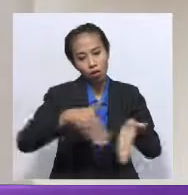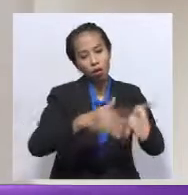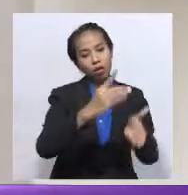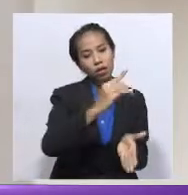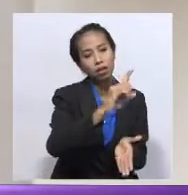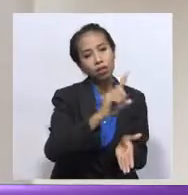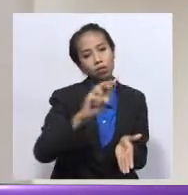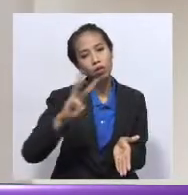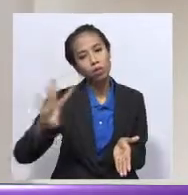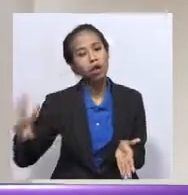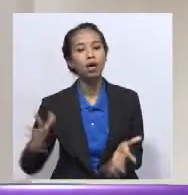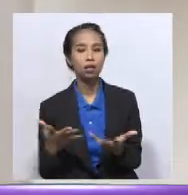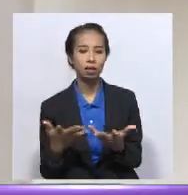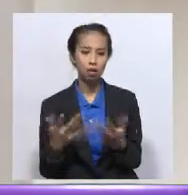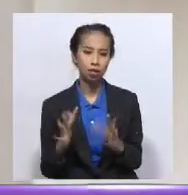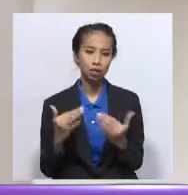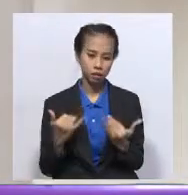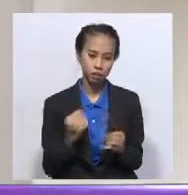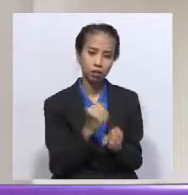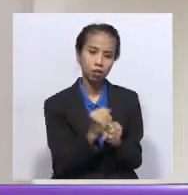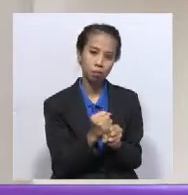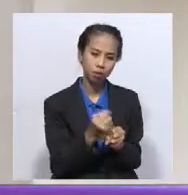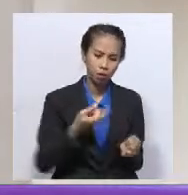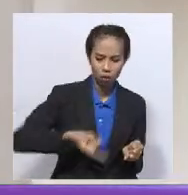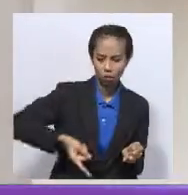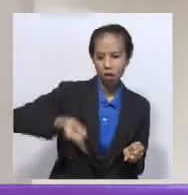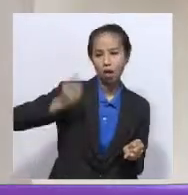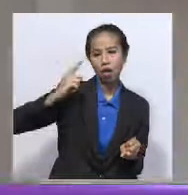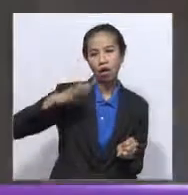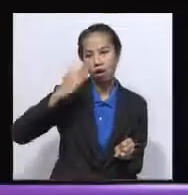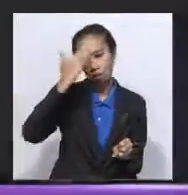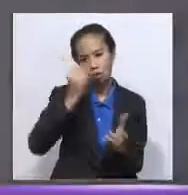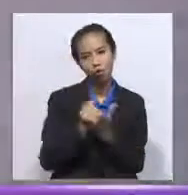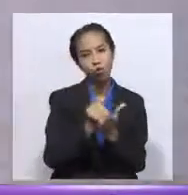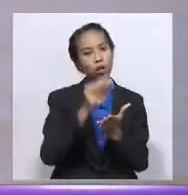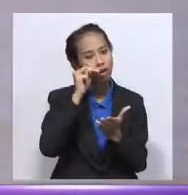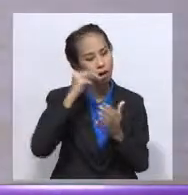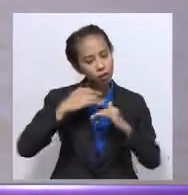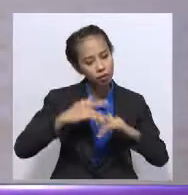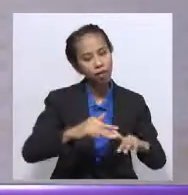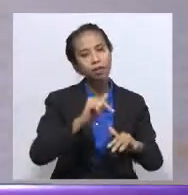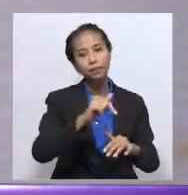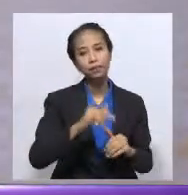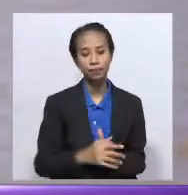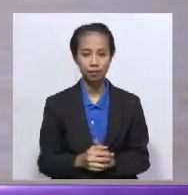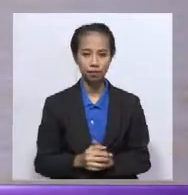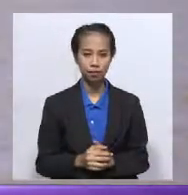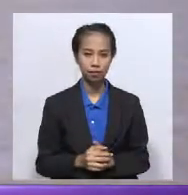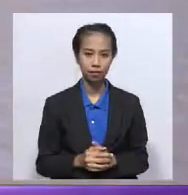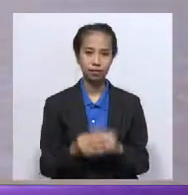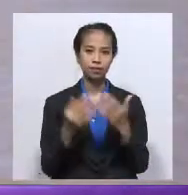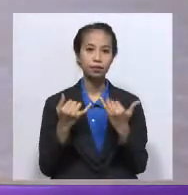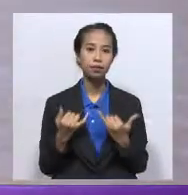2ดี3ดี4ของห้างของเขาเนี่ยคันคลองพวกนี้สร้างมานานและเพื่อระบายน้ำลงสู่ทะเล การลงพื้นที่จังหวัดเพชร